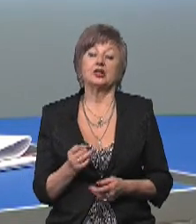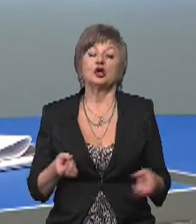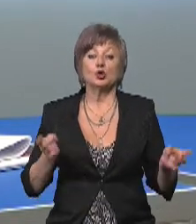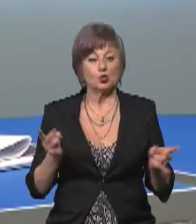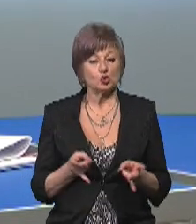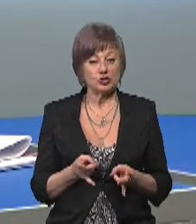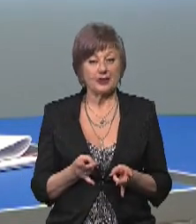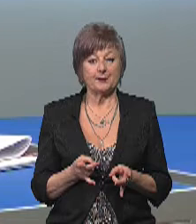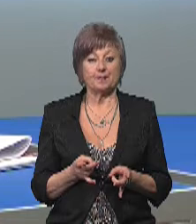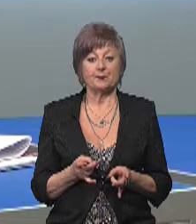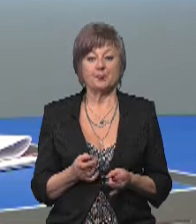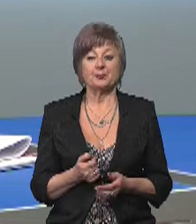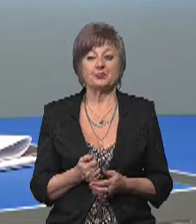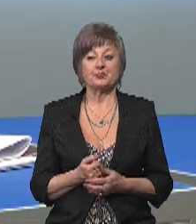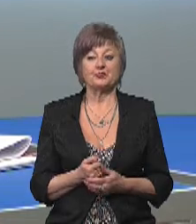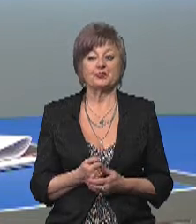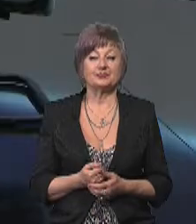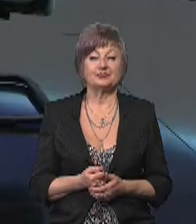нужно